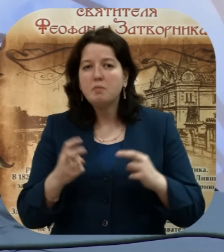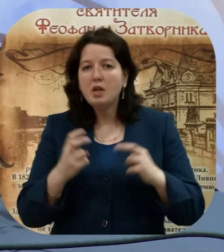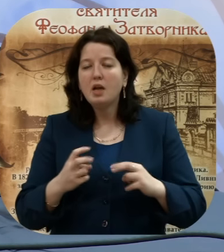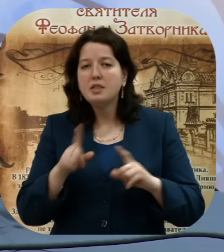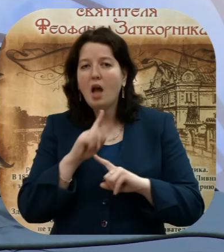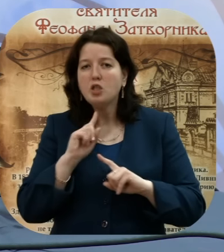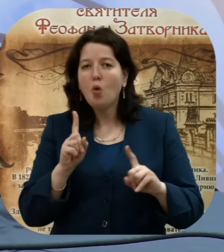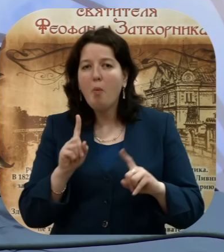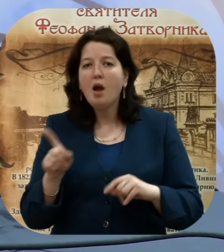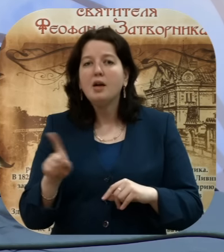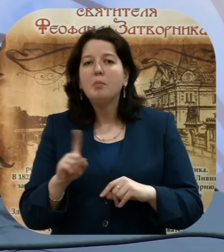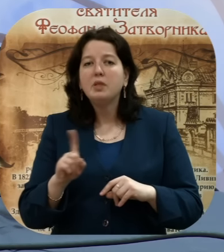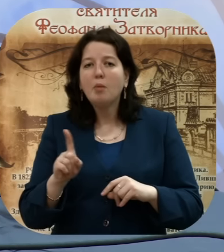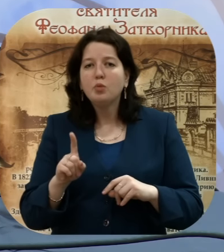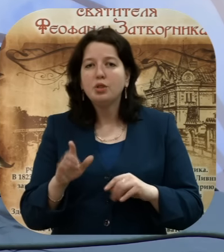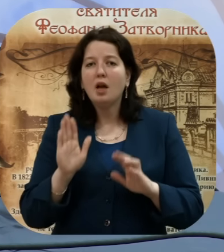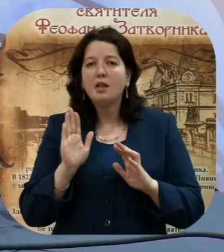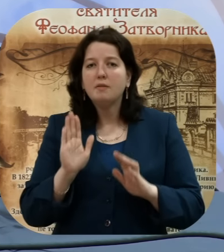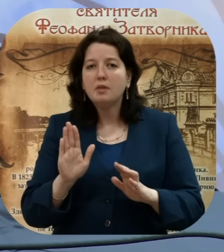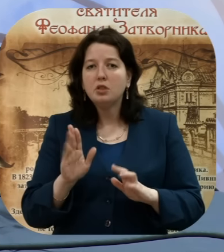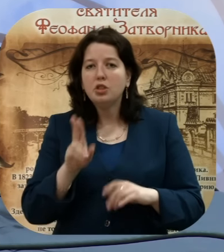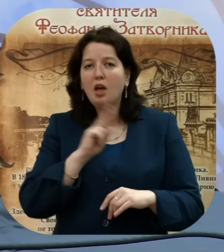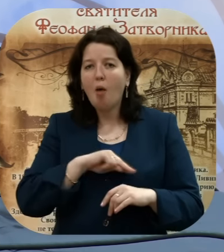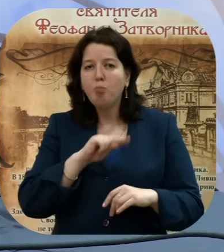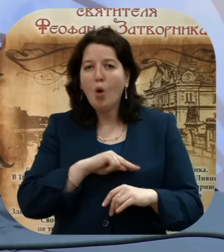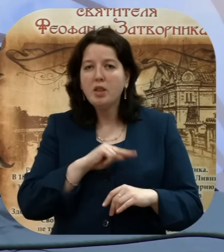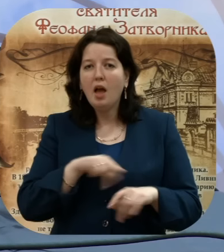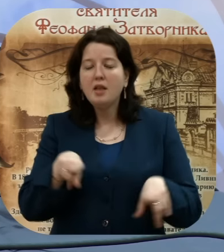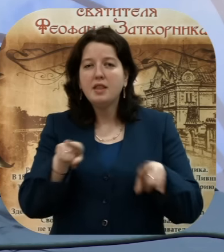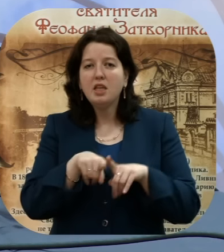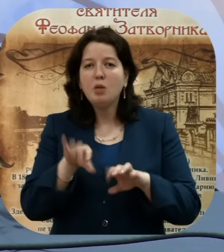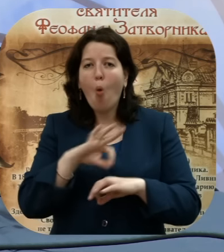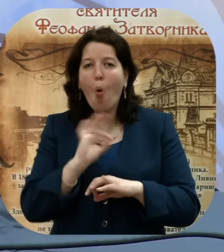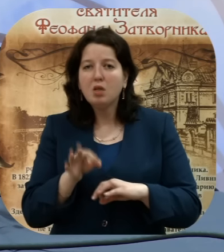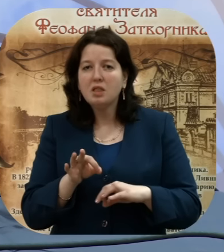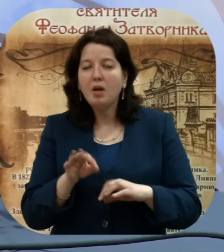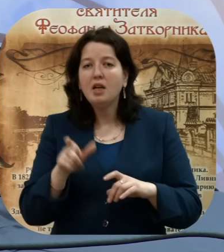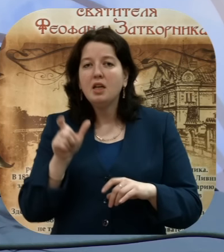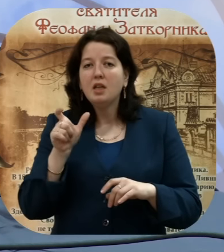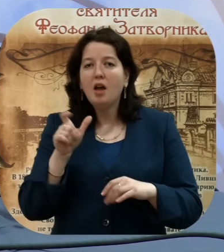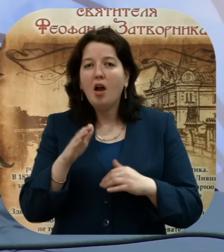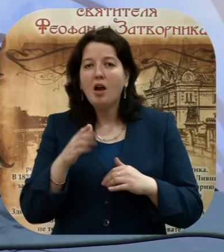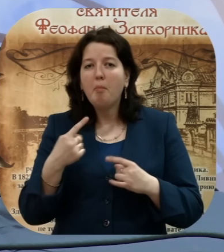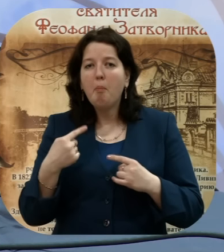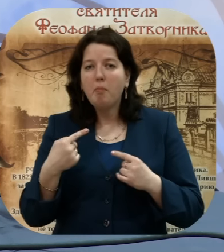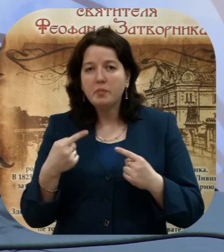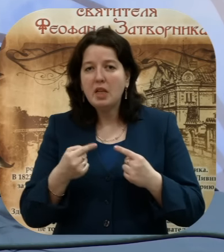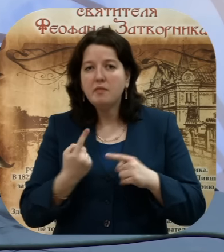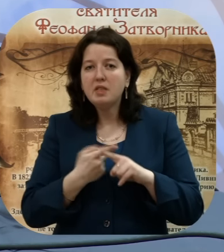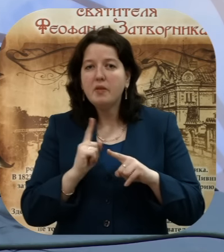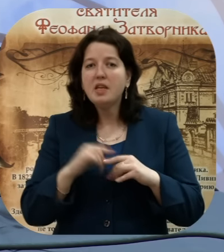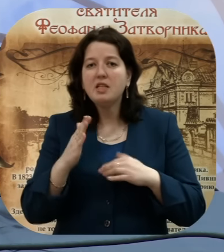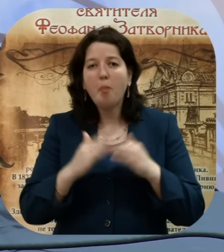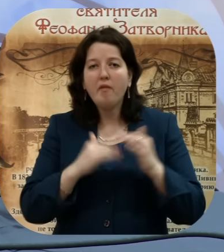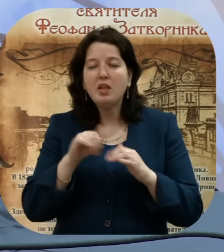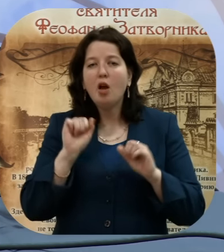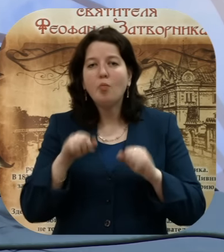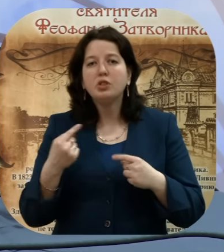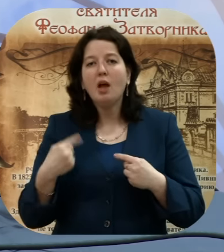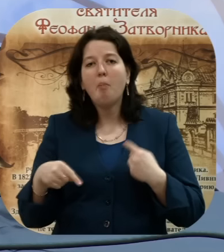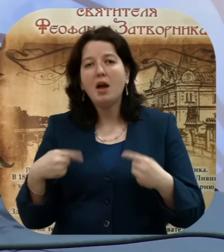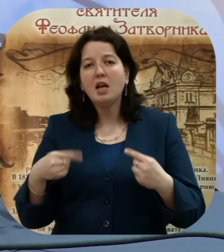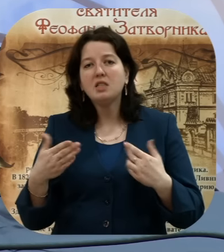Потому что и даже работая таким образом, все-таки можно по-разному относиться